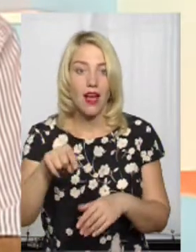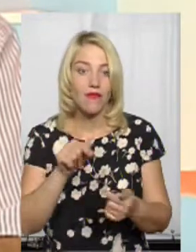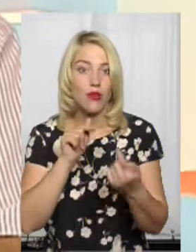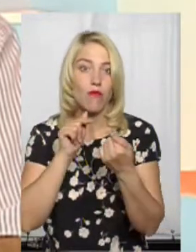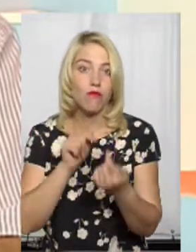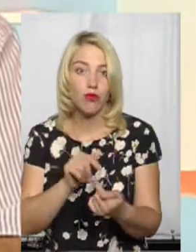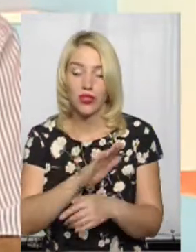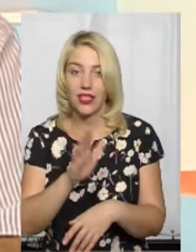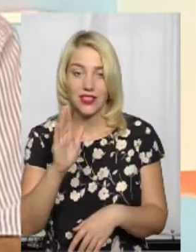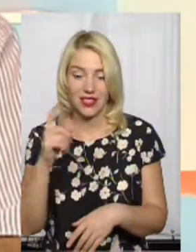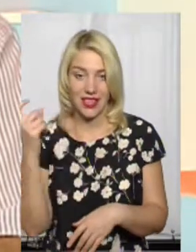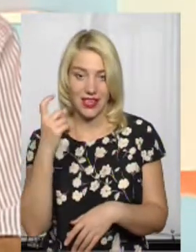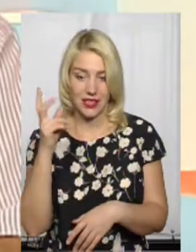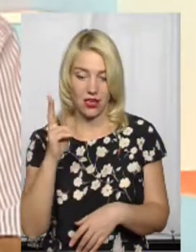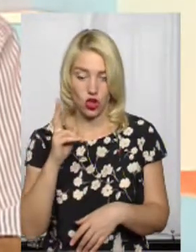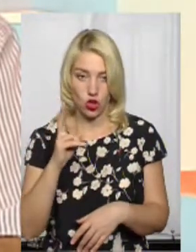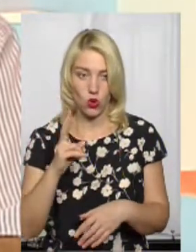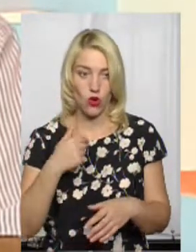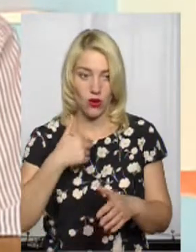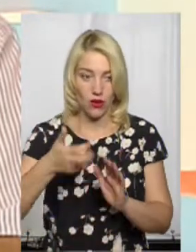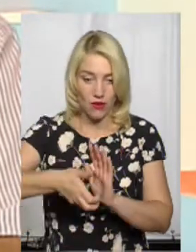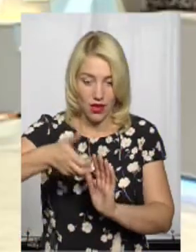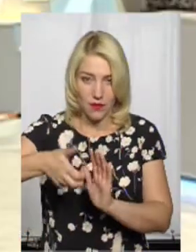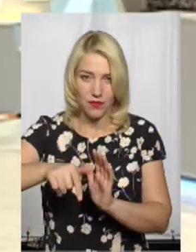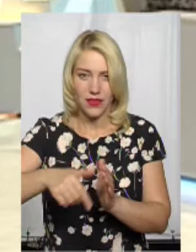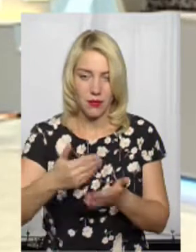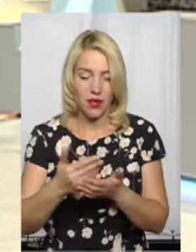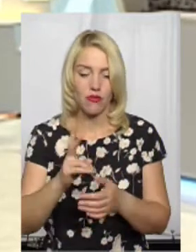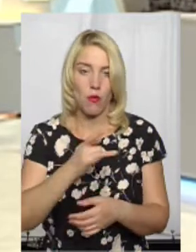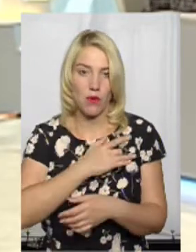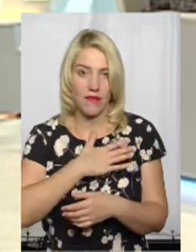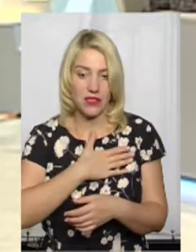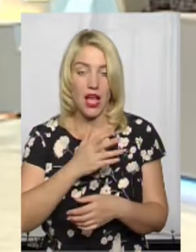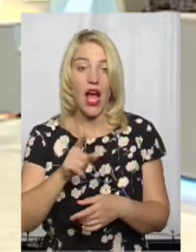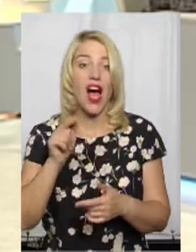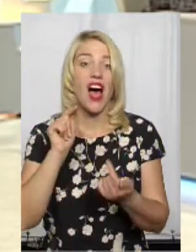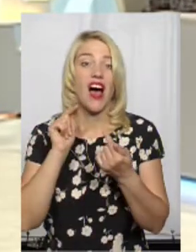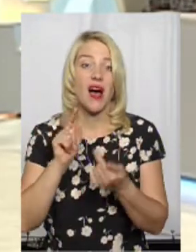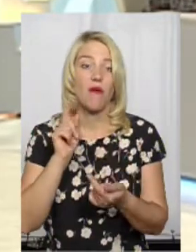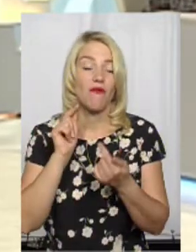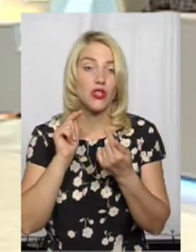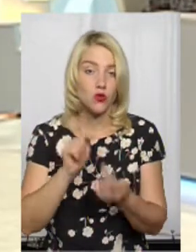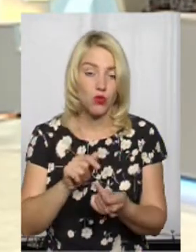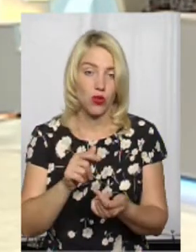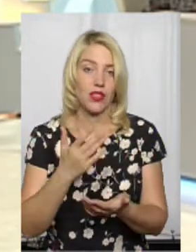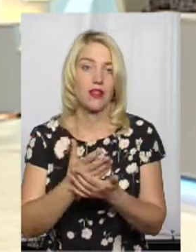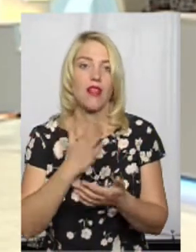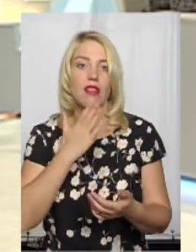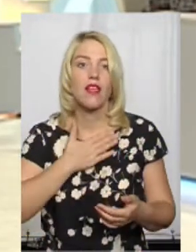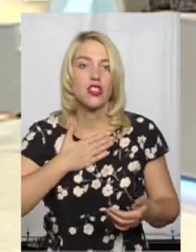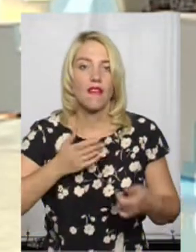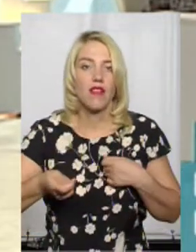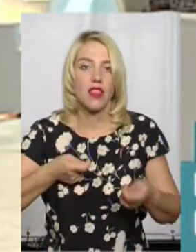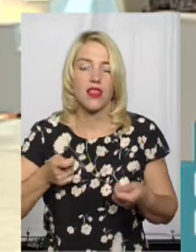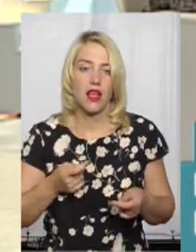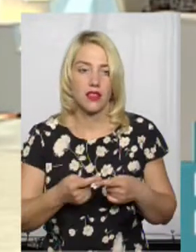не тільки той хазяїн, який, в кого там воно приватизовано, а виступають навіть і влада проти.